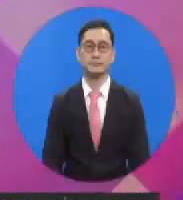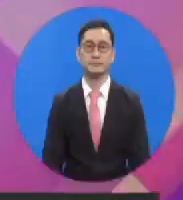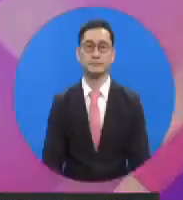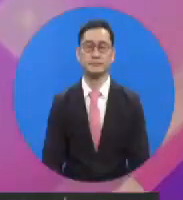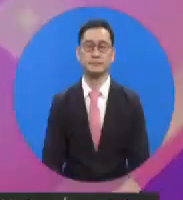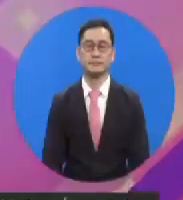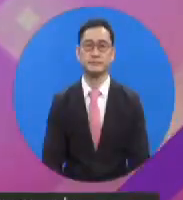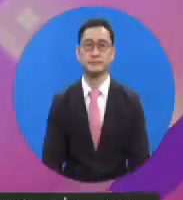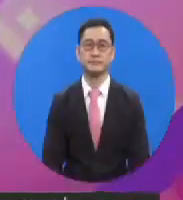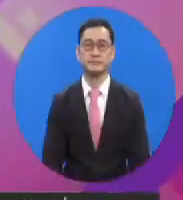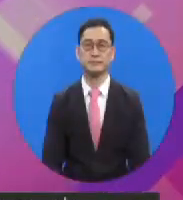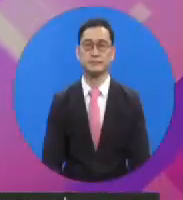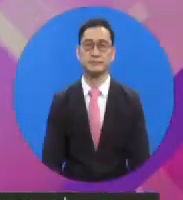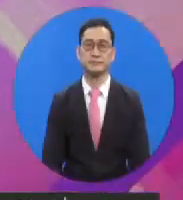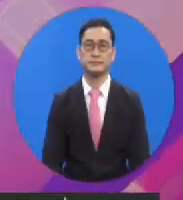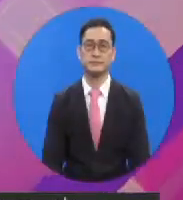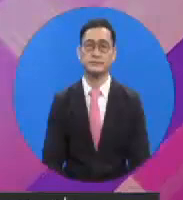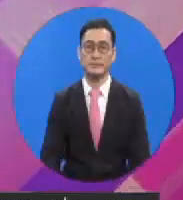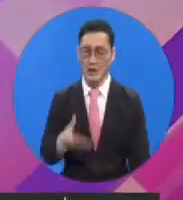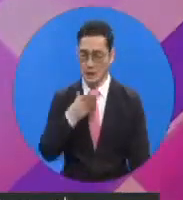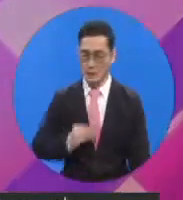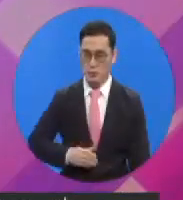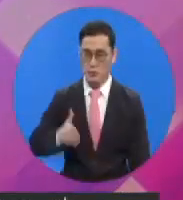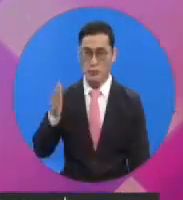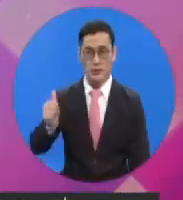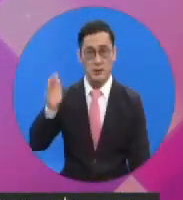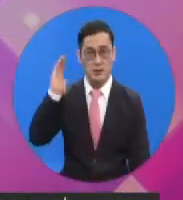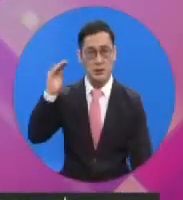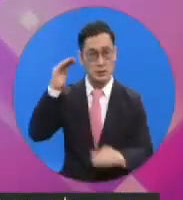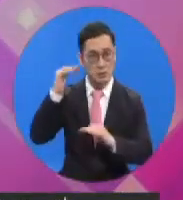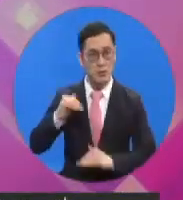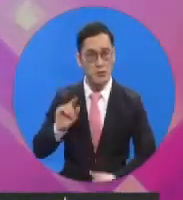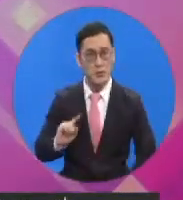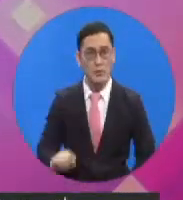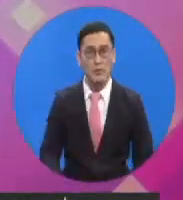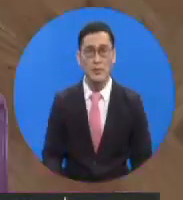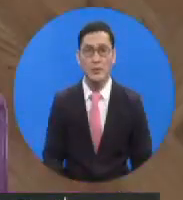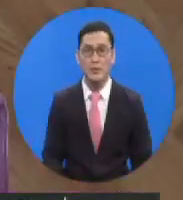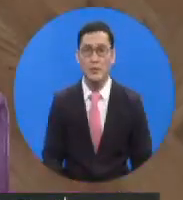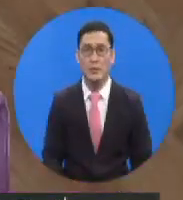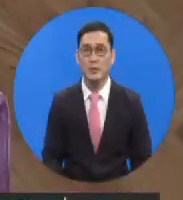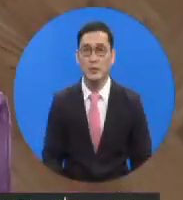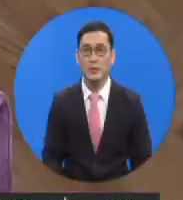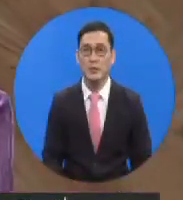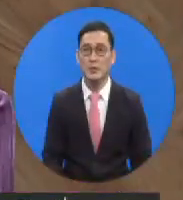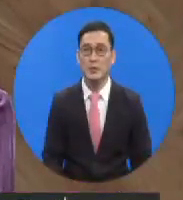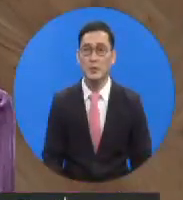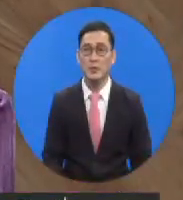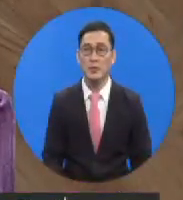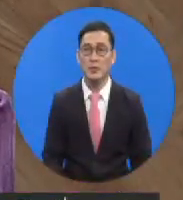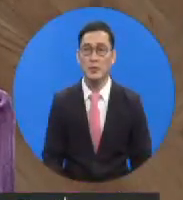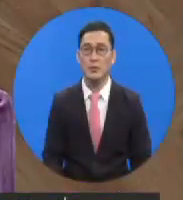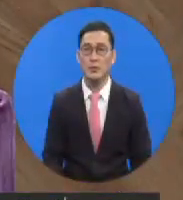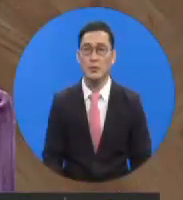김변 박사님, 지금 보건복지부 장관이 얘기하고 있는 거 무슨 뜻입니까? 충격을 금할 길이 없죠. 그러니까 어차피